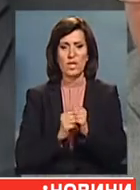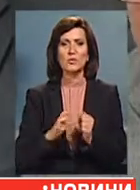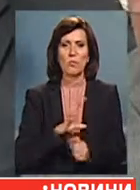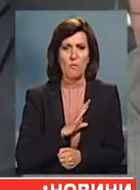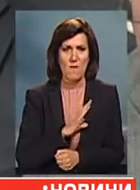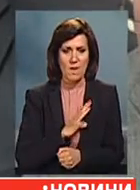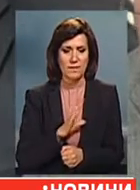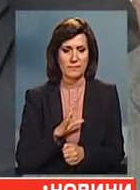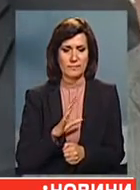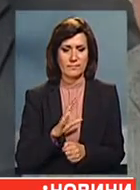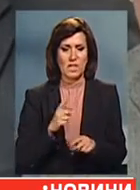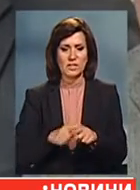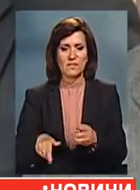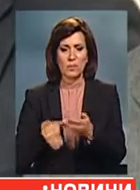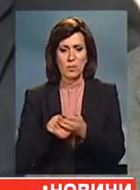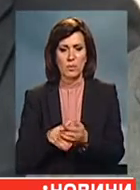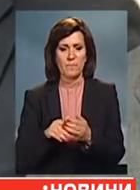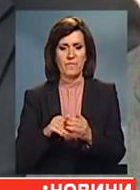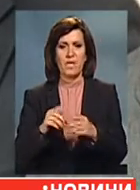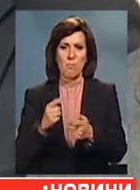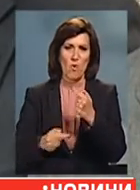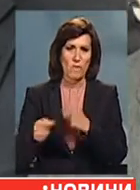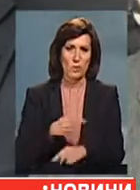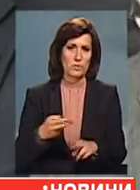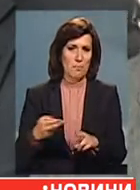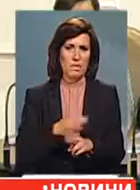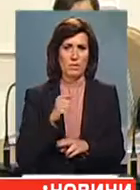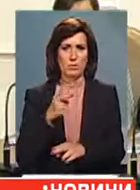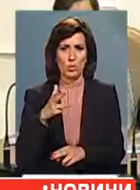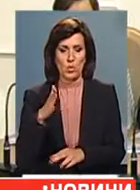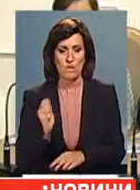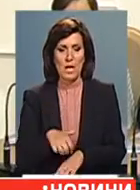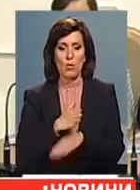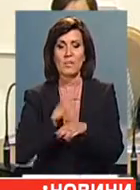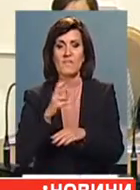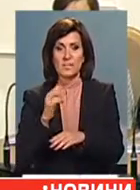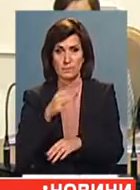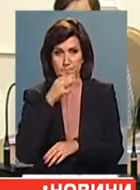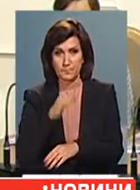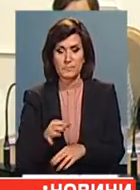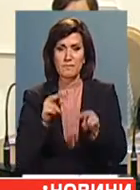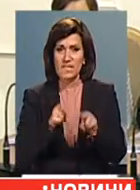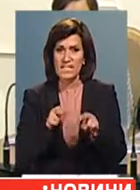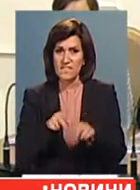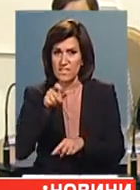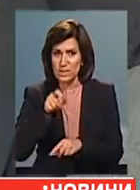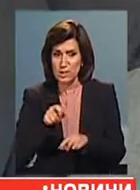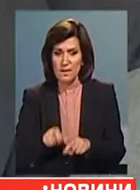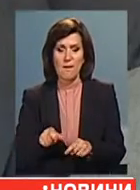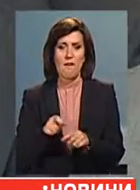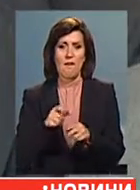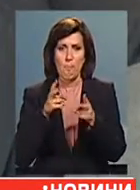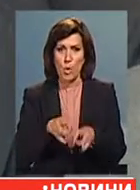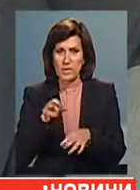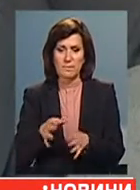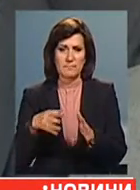буває, швидка допомога, реанімобіль повернувся без Жемчугова. Голова СБУ сказав, свідчення потерпілих збирають у рамках